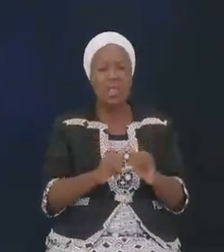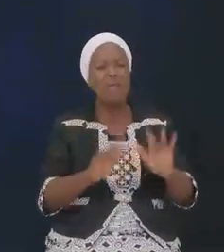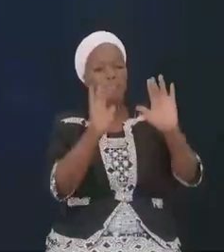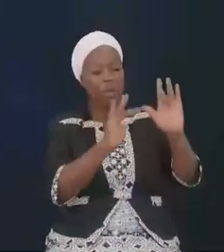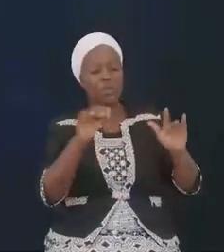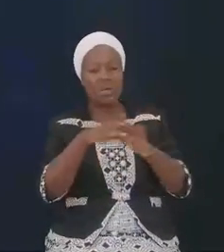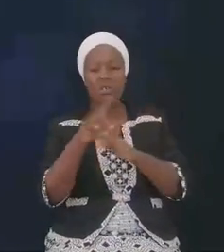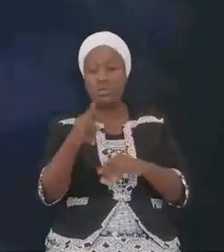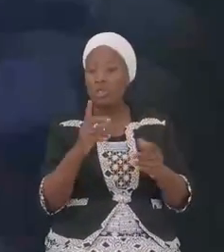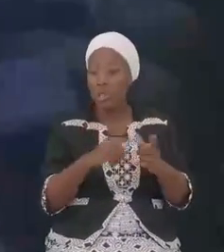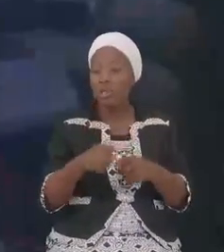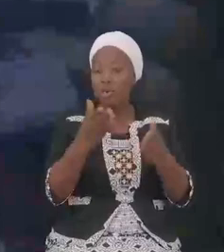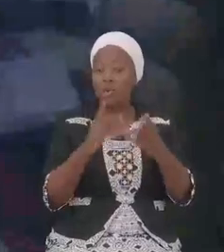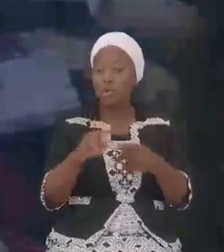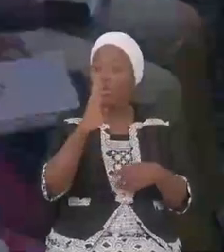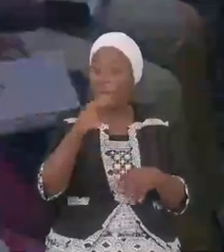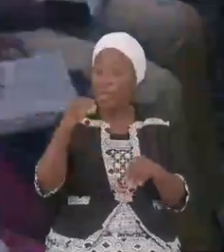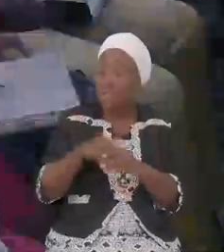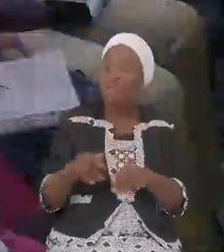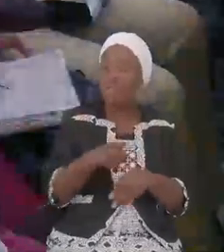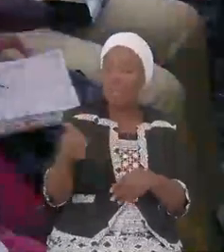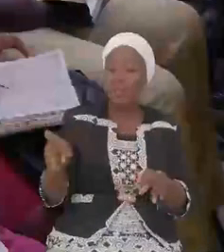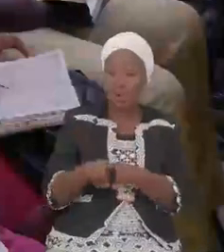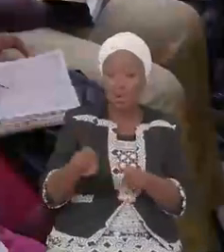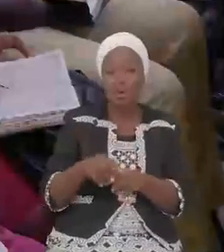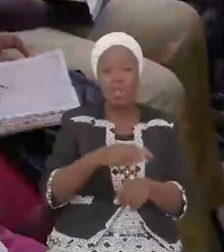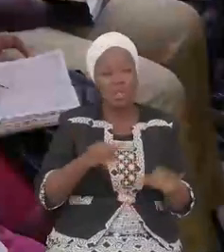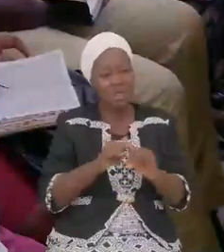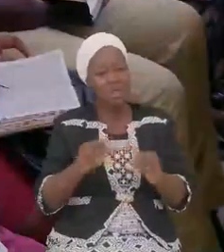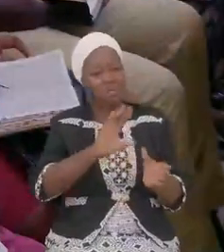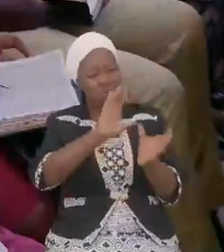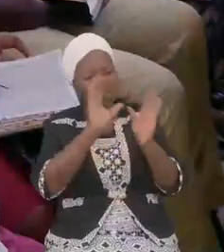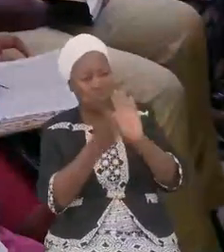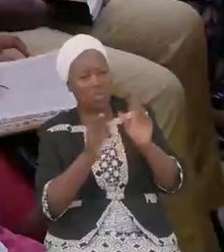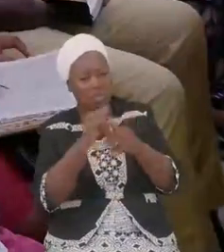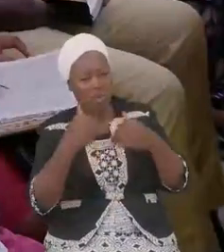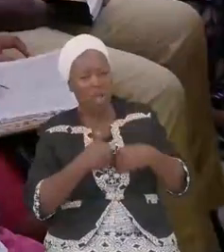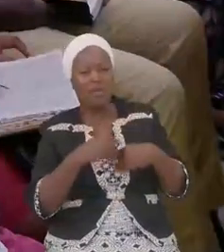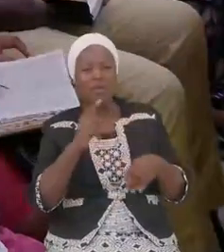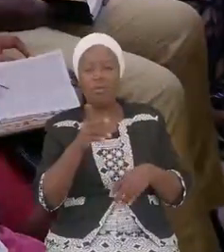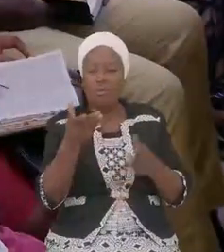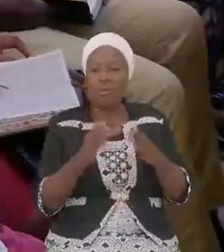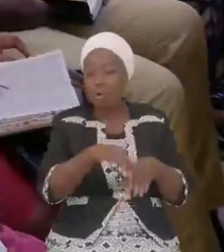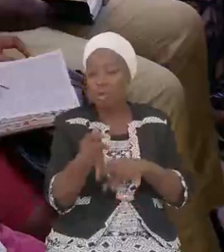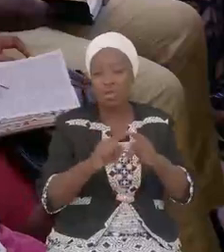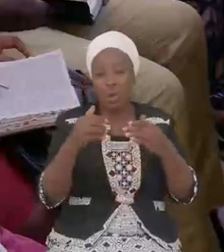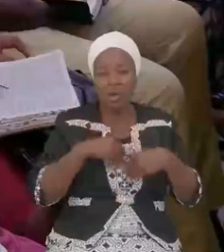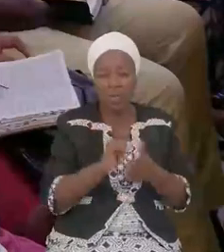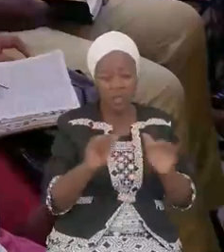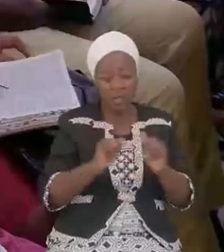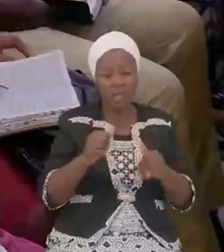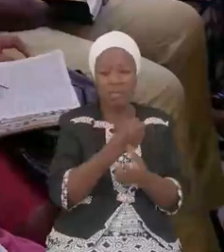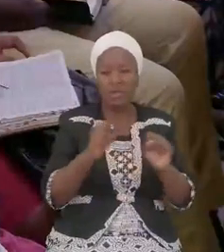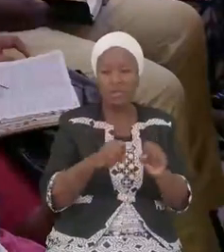vas vouloir que cela soit en eux, la même la conversion que tu as, tu vas vouloir que les autres en ont et